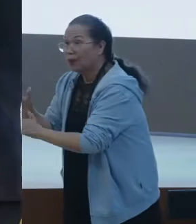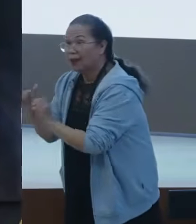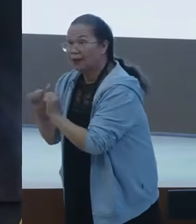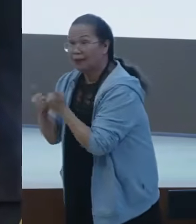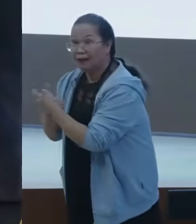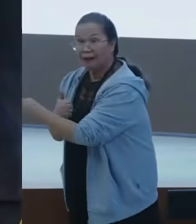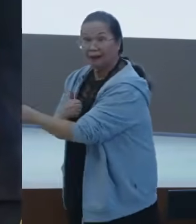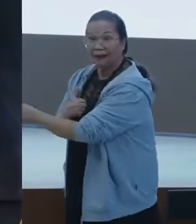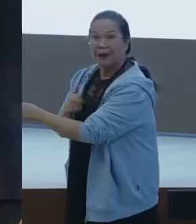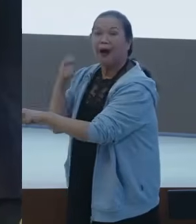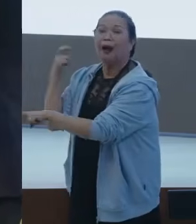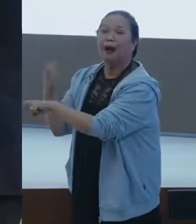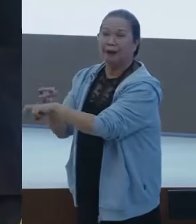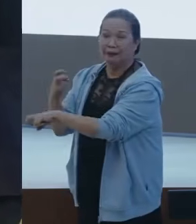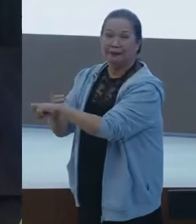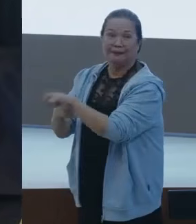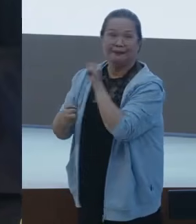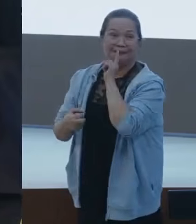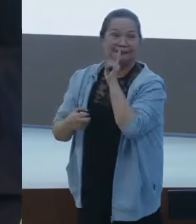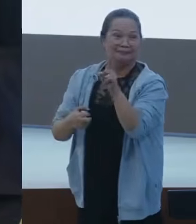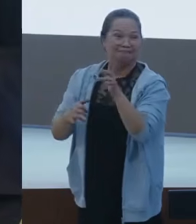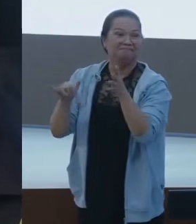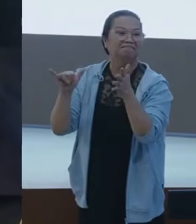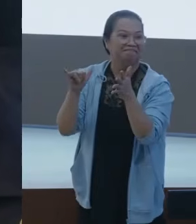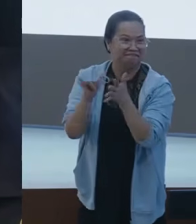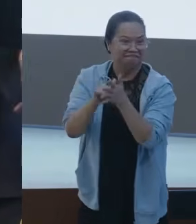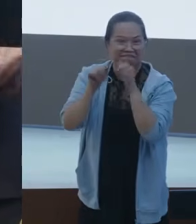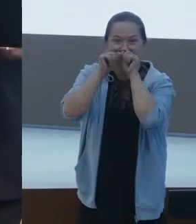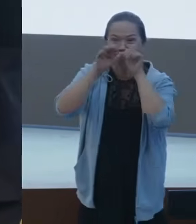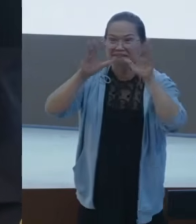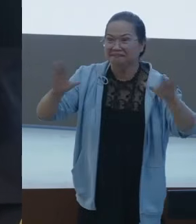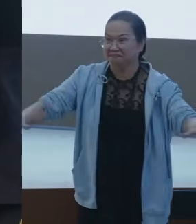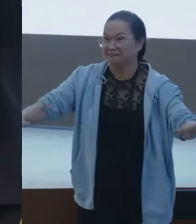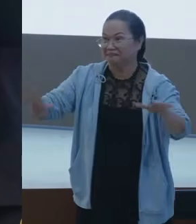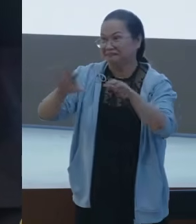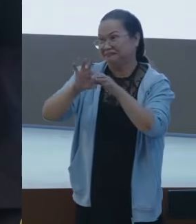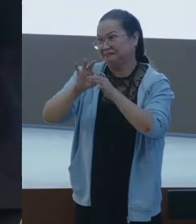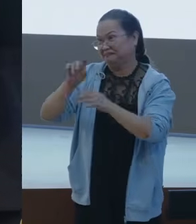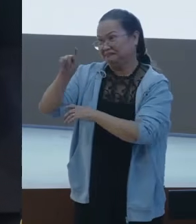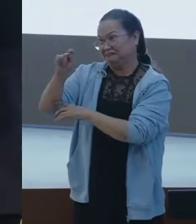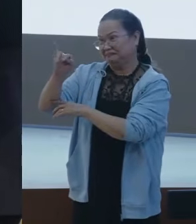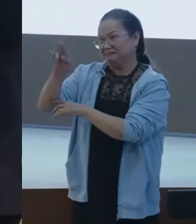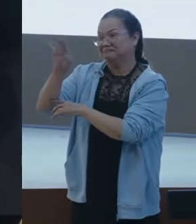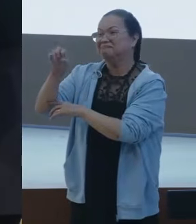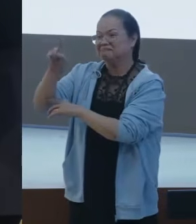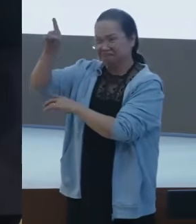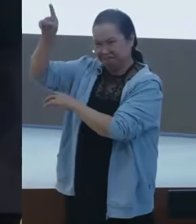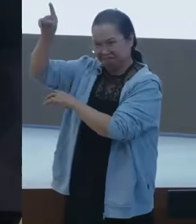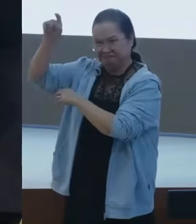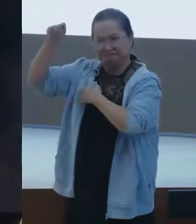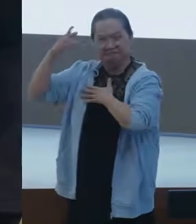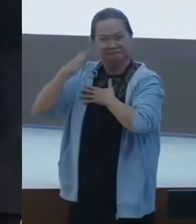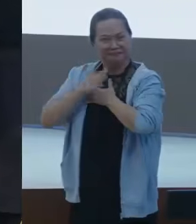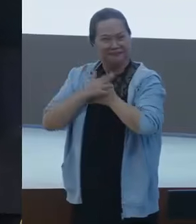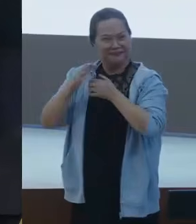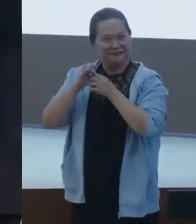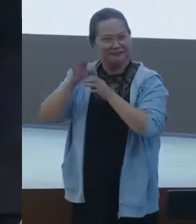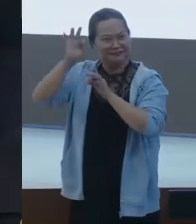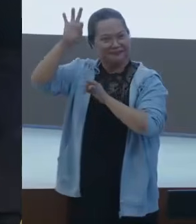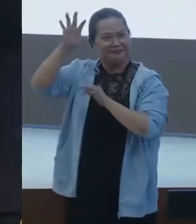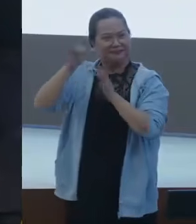Pero, ito ang kanyang pagpapala. Verse 4, grace and peace from God the Father and Christ Jesus our